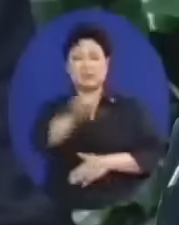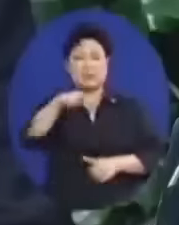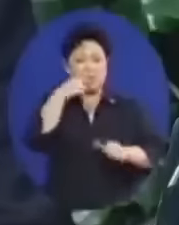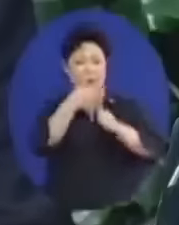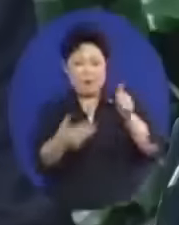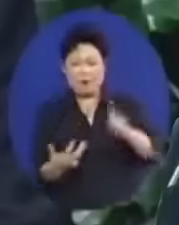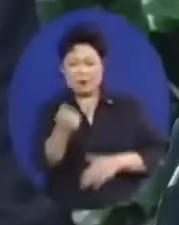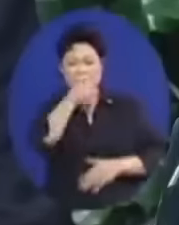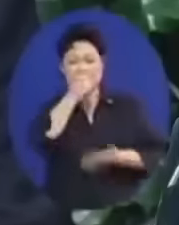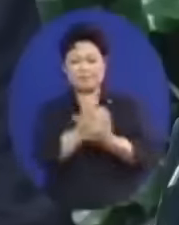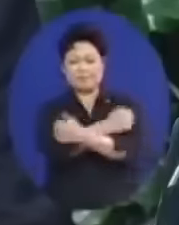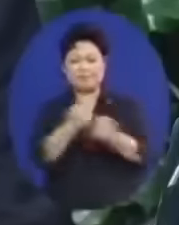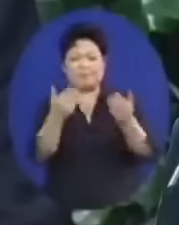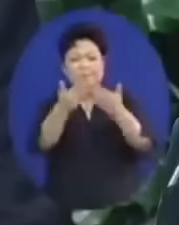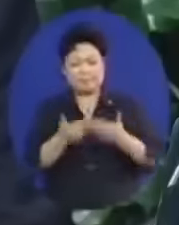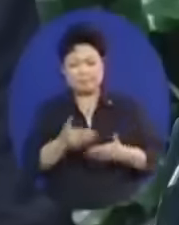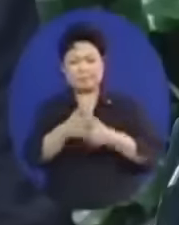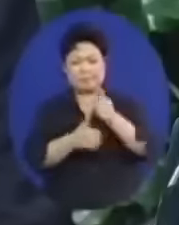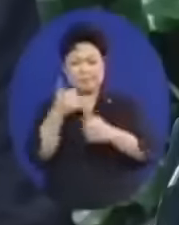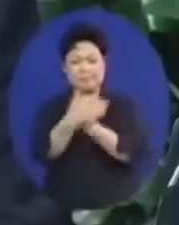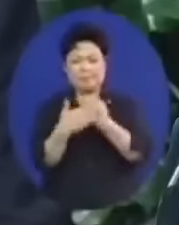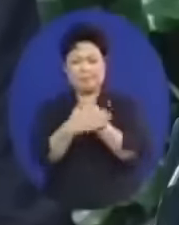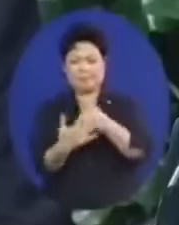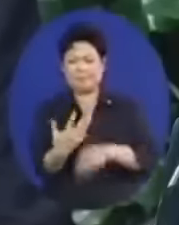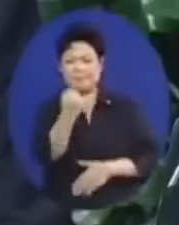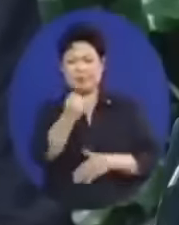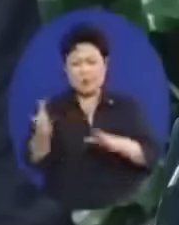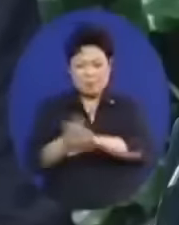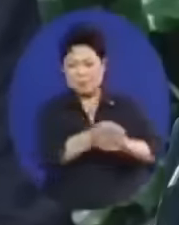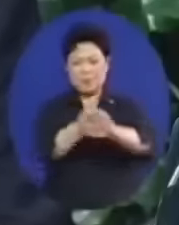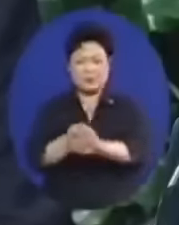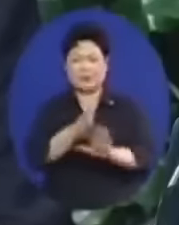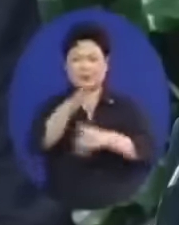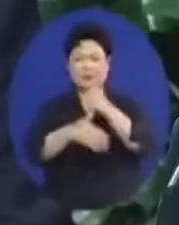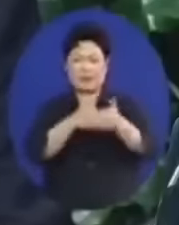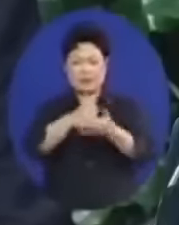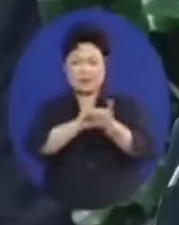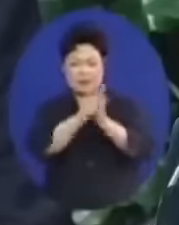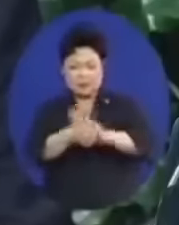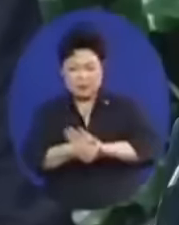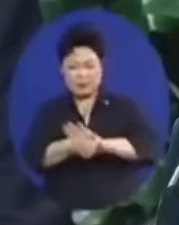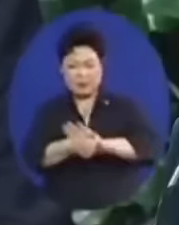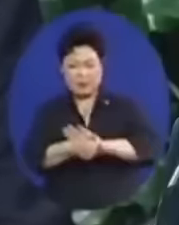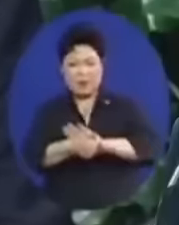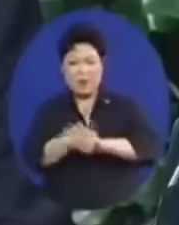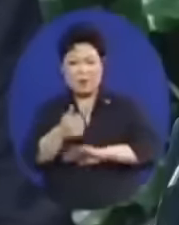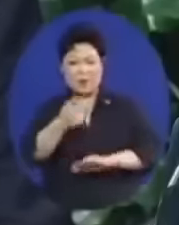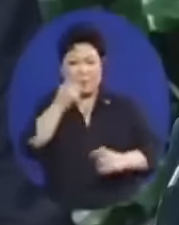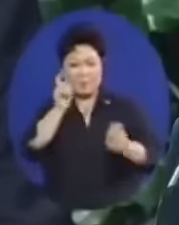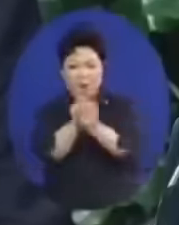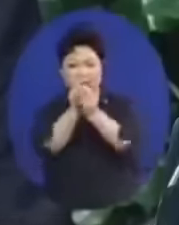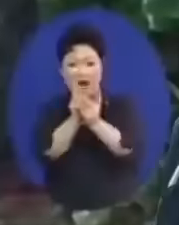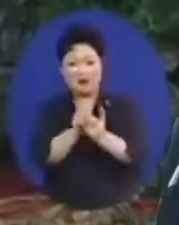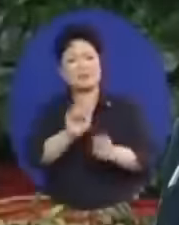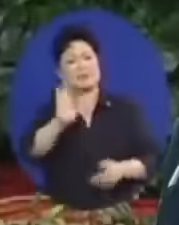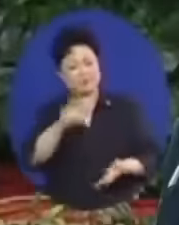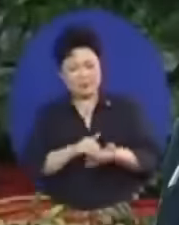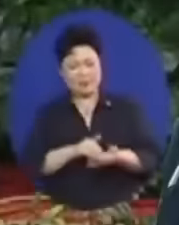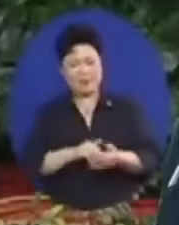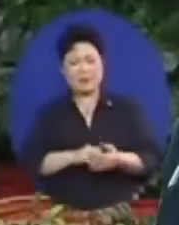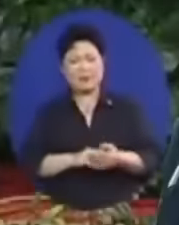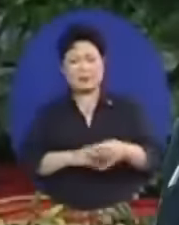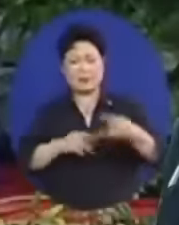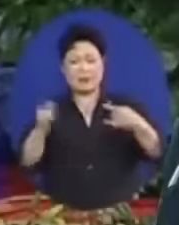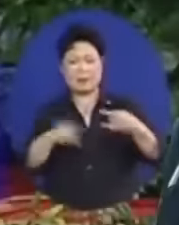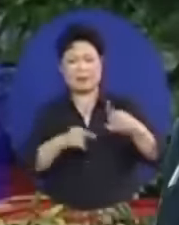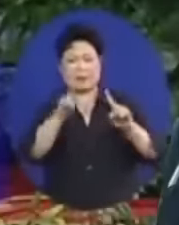보혈로 죄사함을 받고 하나님의 은혜로 화목되어 하나님의 자녀로 돌아가는 나를 발견하게 되는 것입니다. 에베소